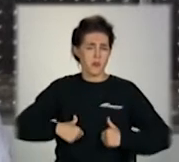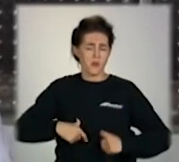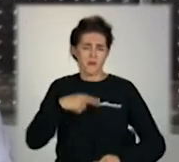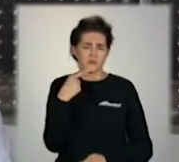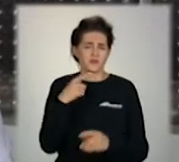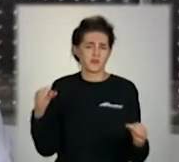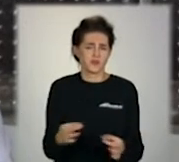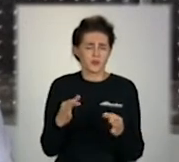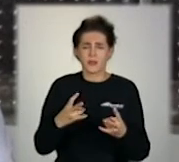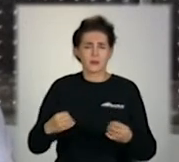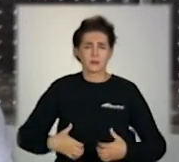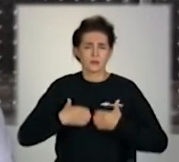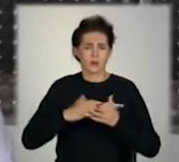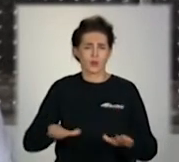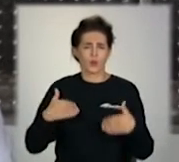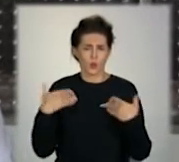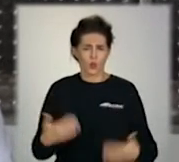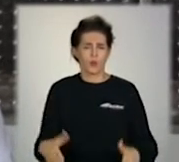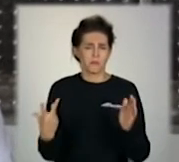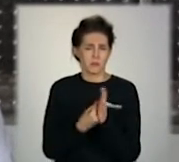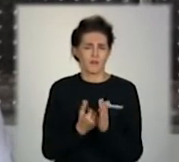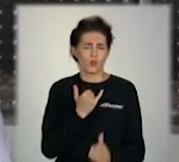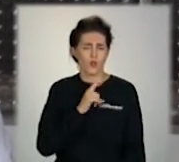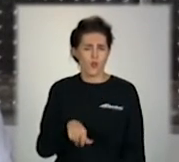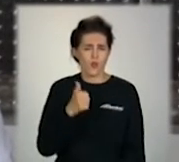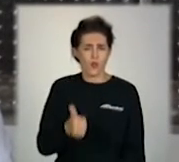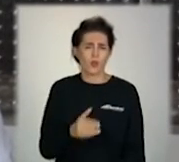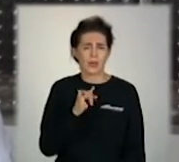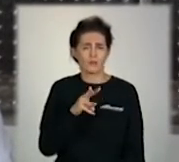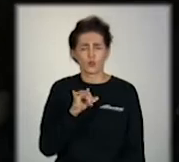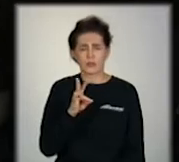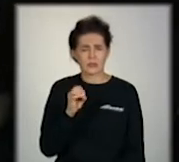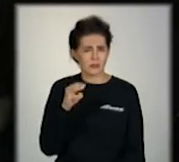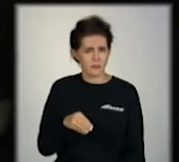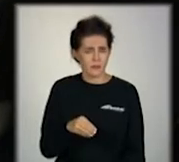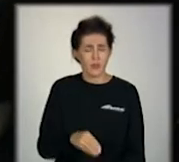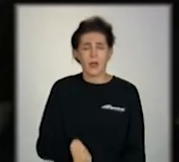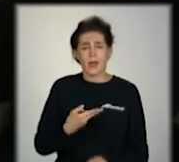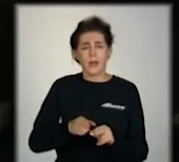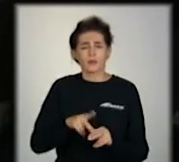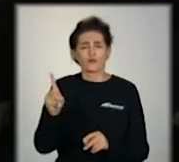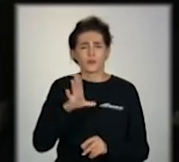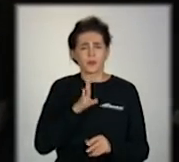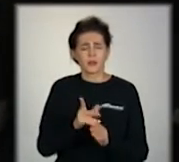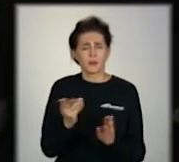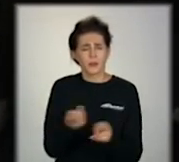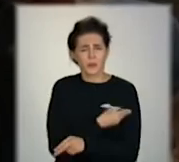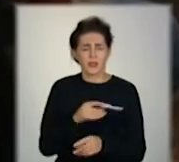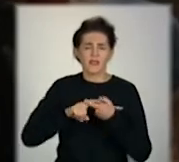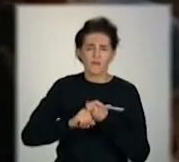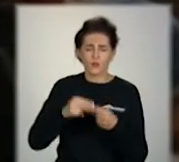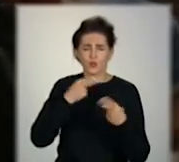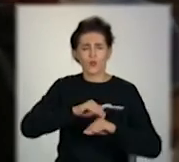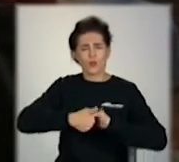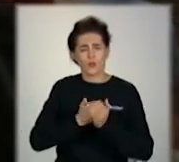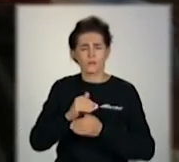сприйняв, говорить, да нічого страшного, я ж вже привитий, у мене хороший імунітет, я легко перенесу цю болезнь. Щоб уникнути інфікування, треба мити руки,